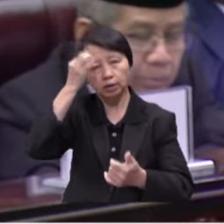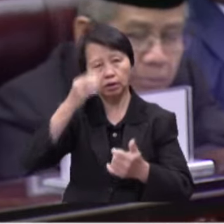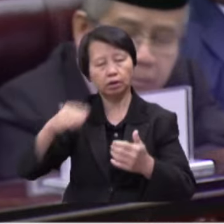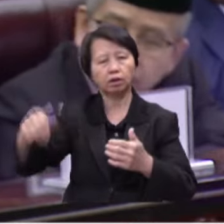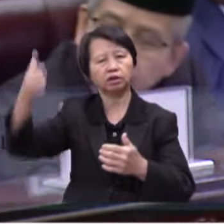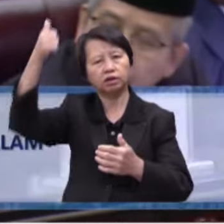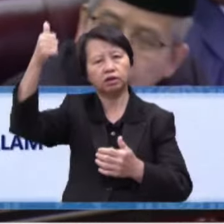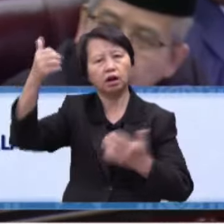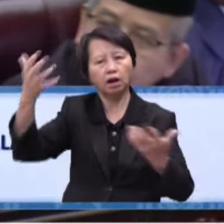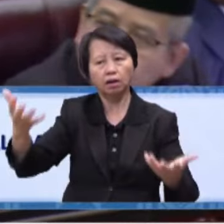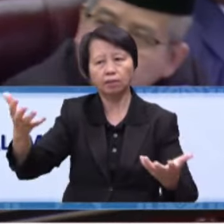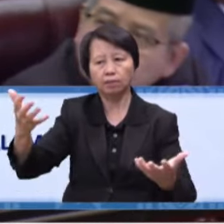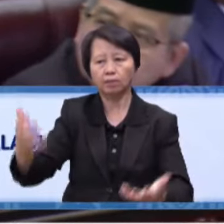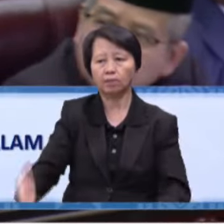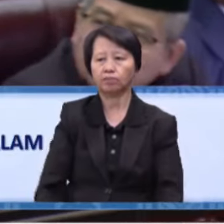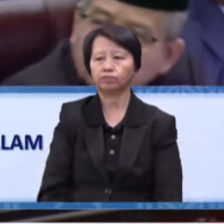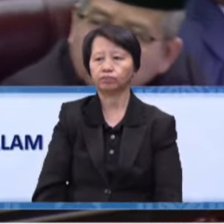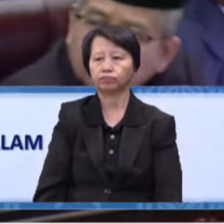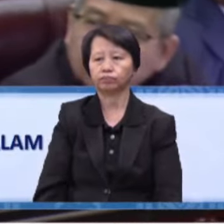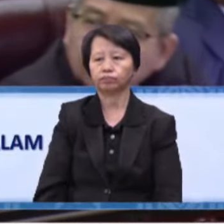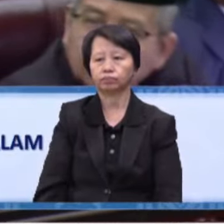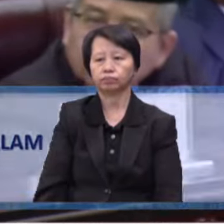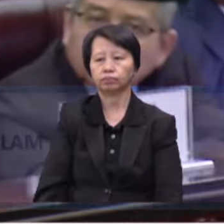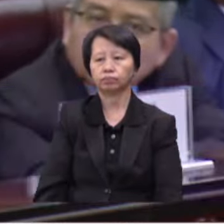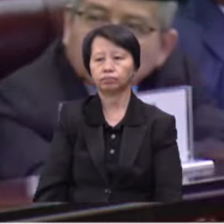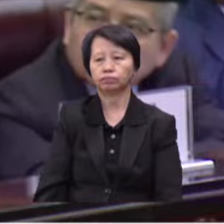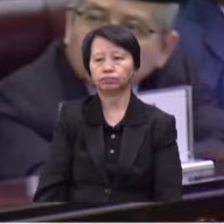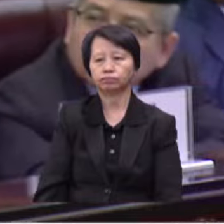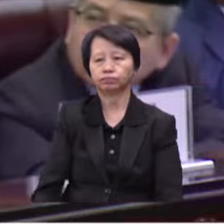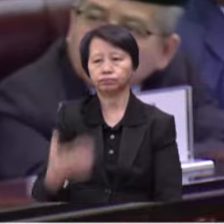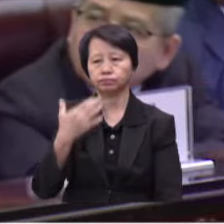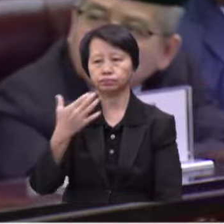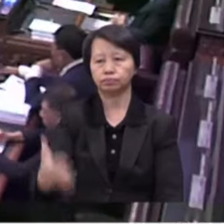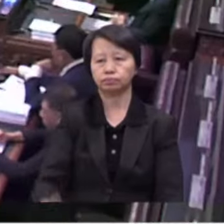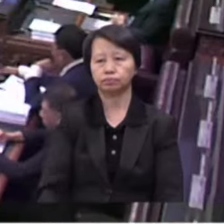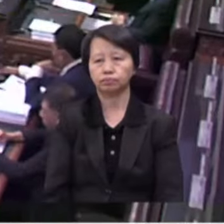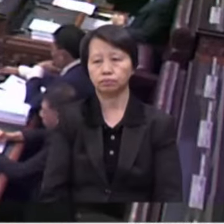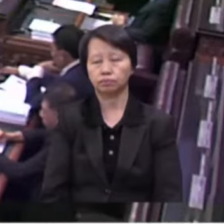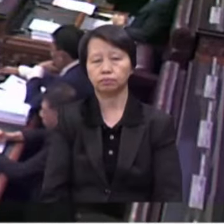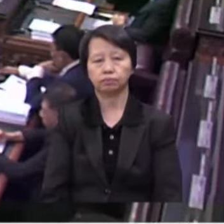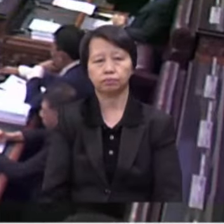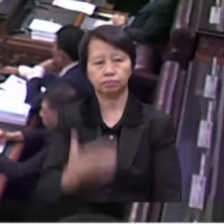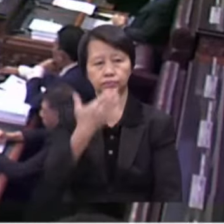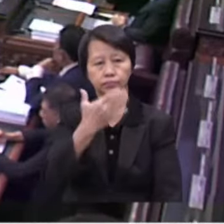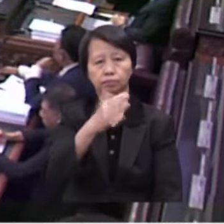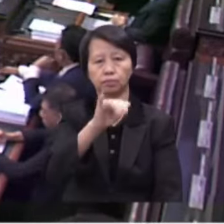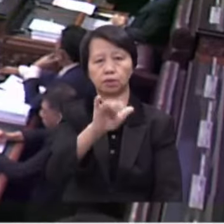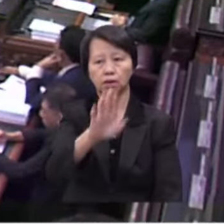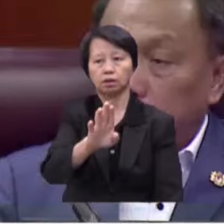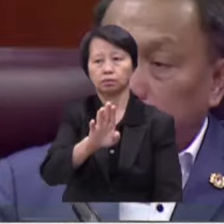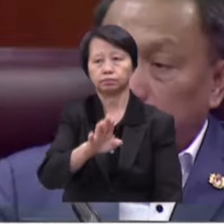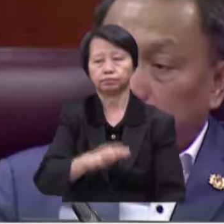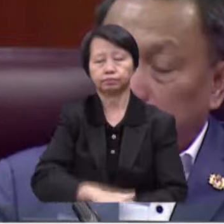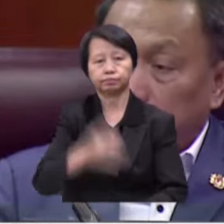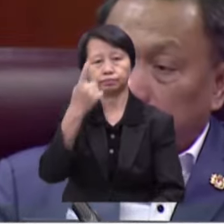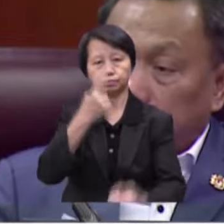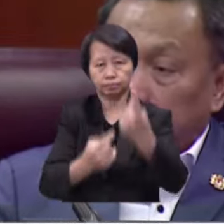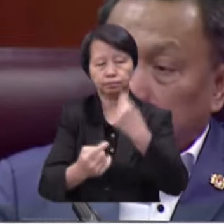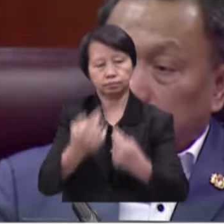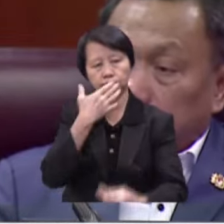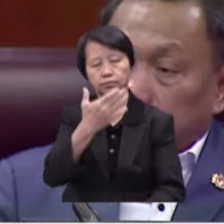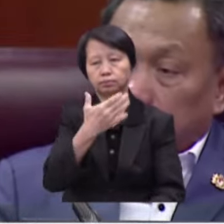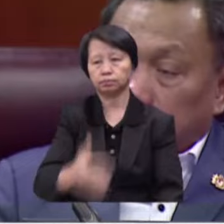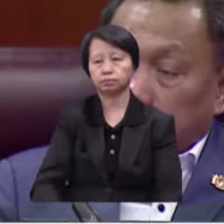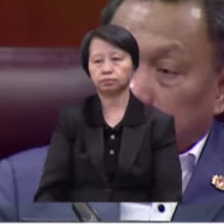tinggi paras tinggi terima kasih terima kasih Ali yang berhuman atas soalan tambahan